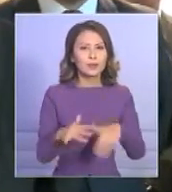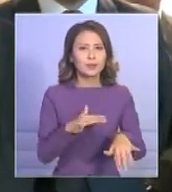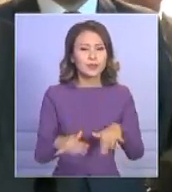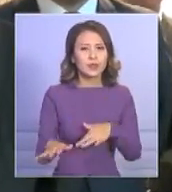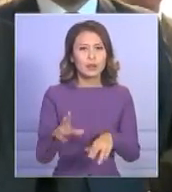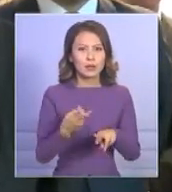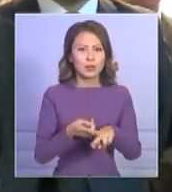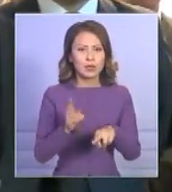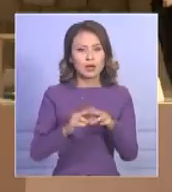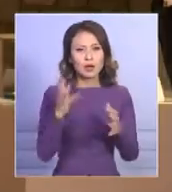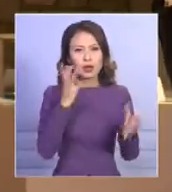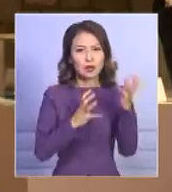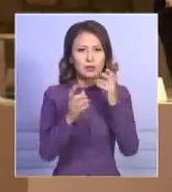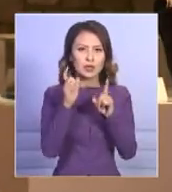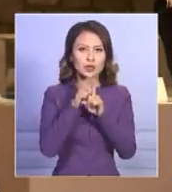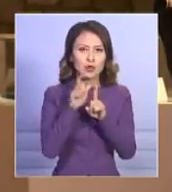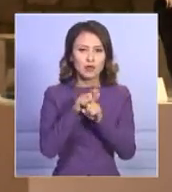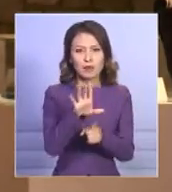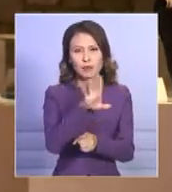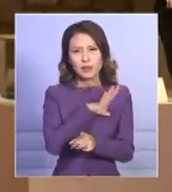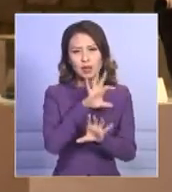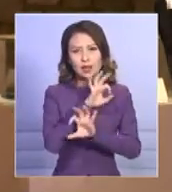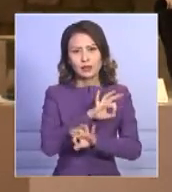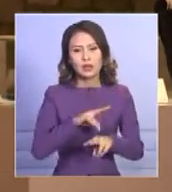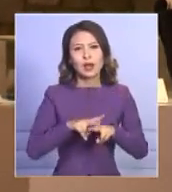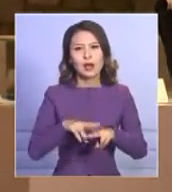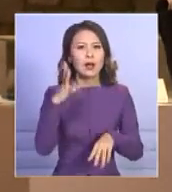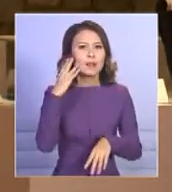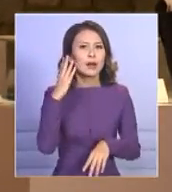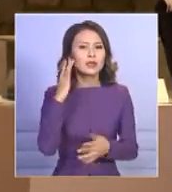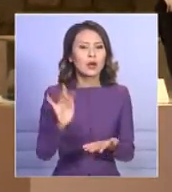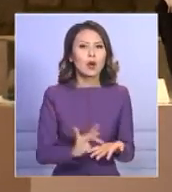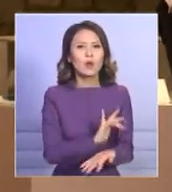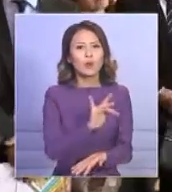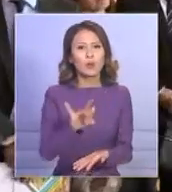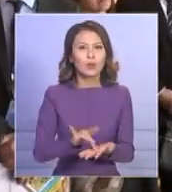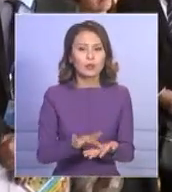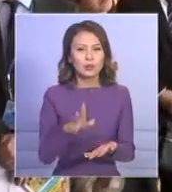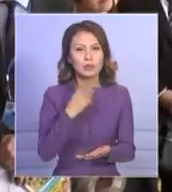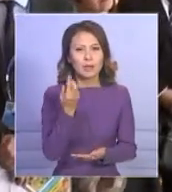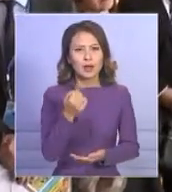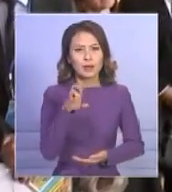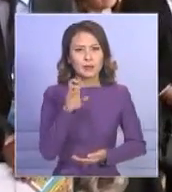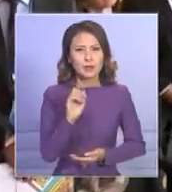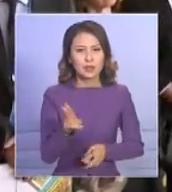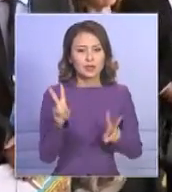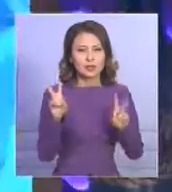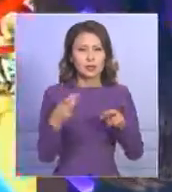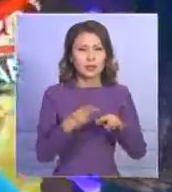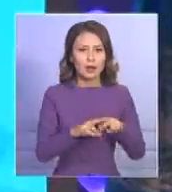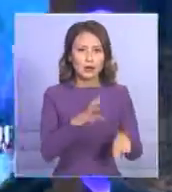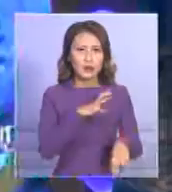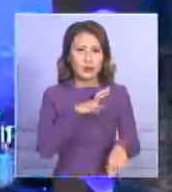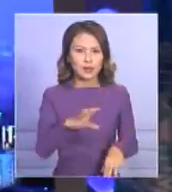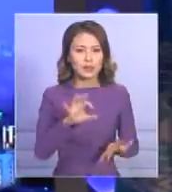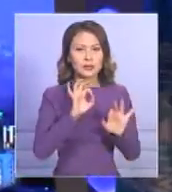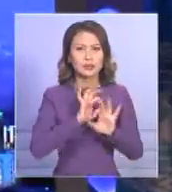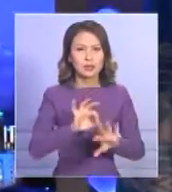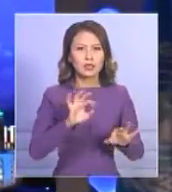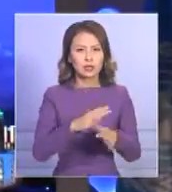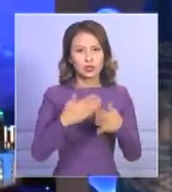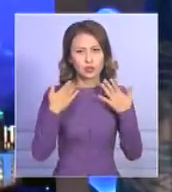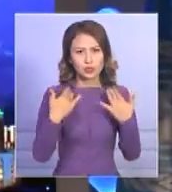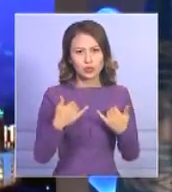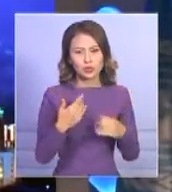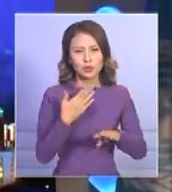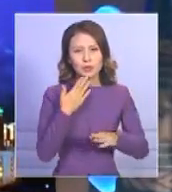тілек те жылы лебізде айтылды. Алматы қаласының әкімі Бауыржан Байбек жиналғандарға шаһардың бай тарихын баяндап, бүгінгі даму